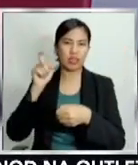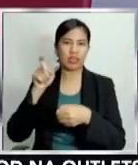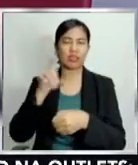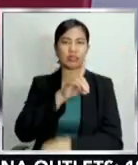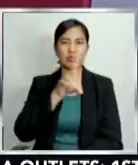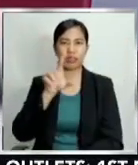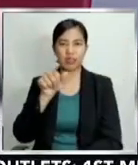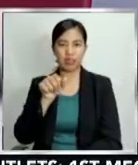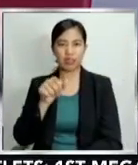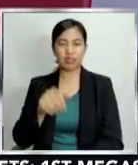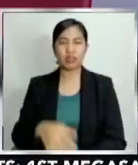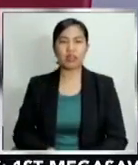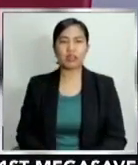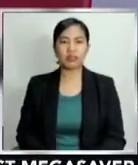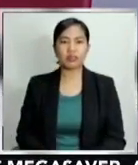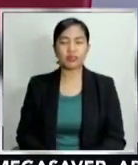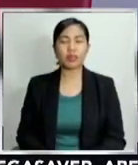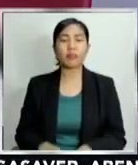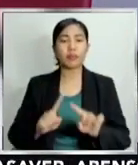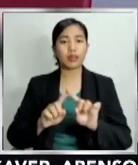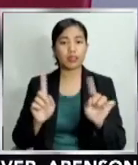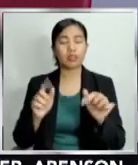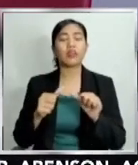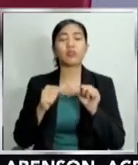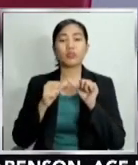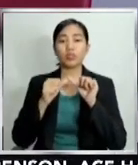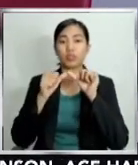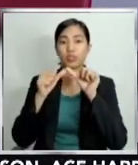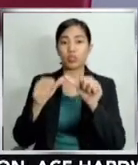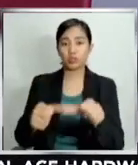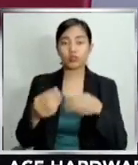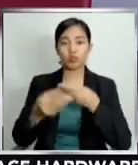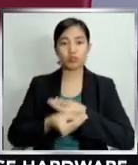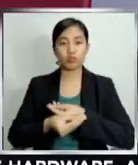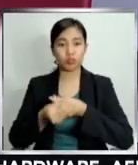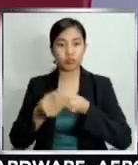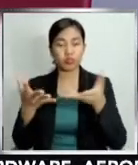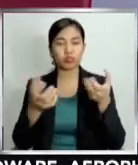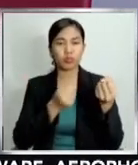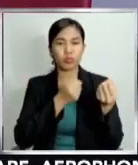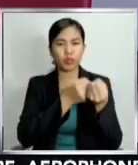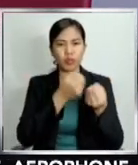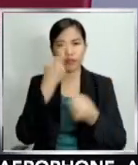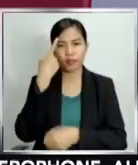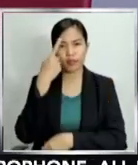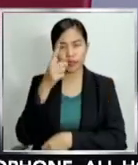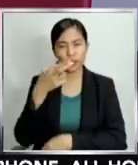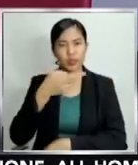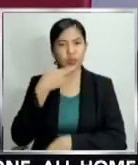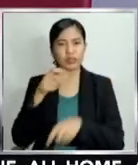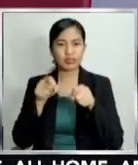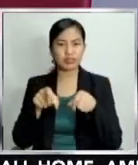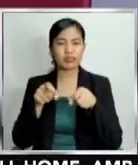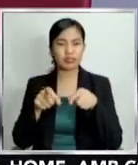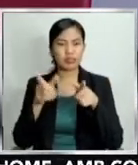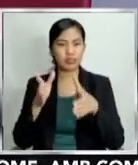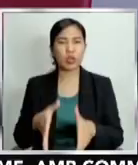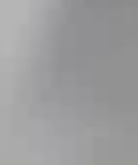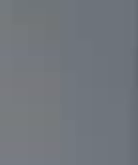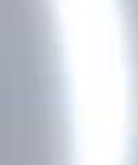pamimigay ng ayuda sa mga rice retailer na apektado na ipinatutupad na price ceiling. Nakatutok si Bernadette